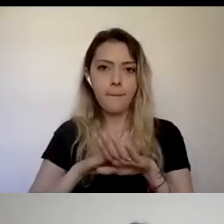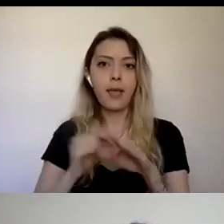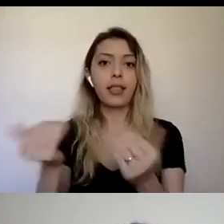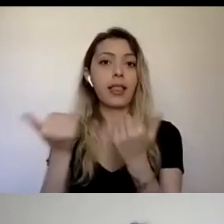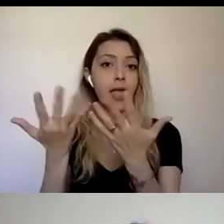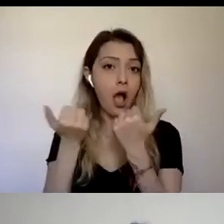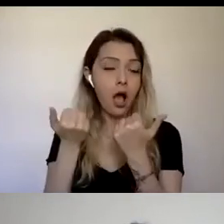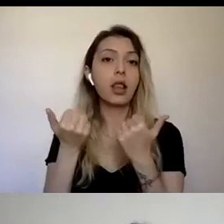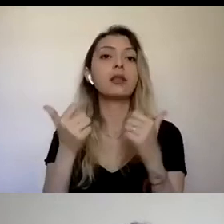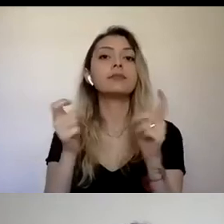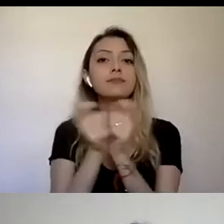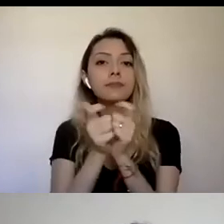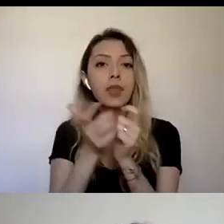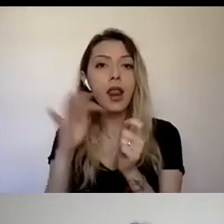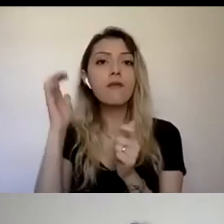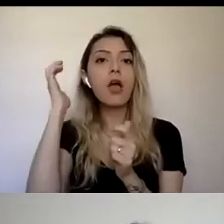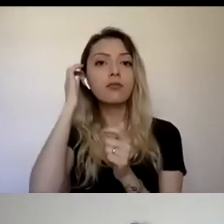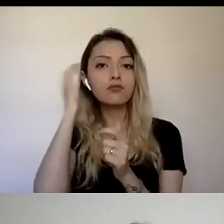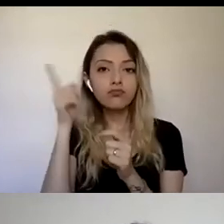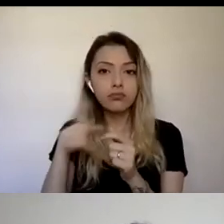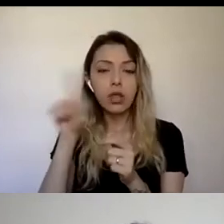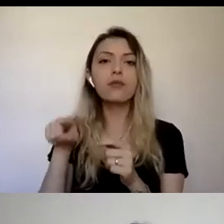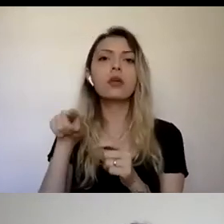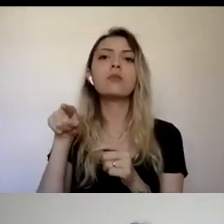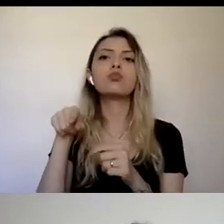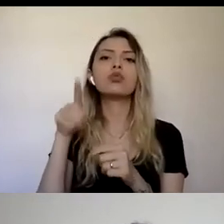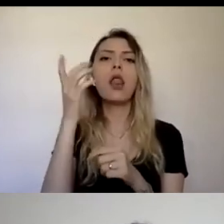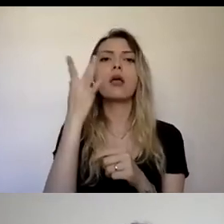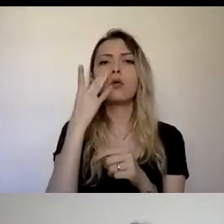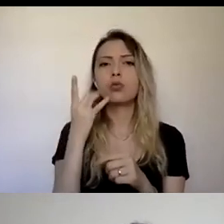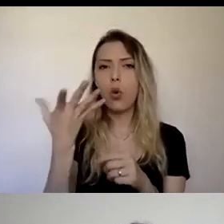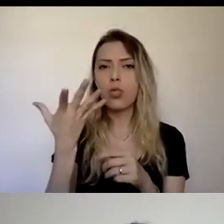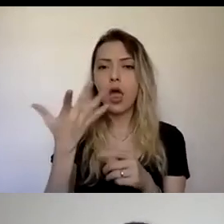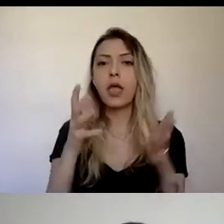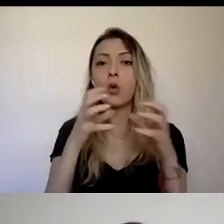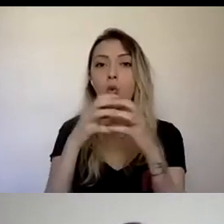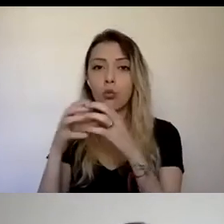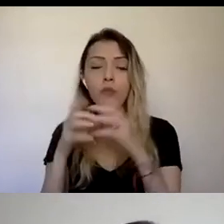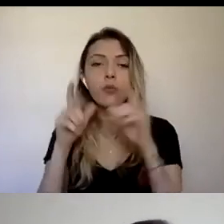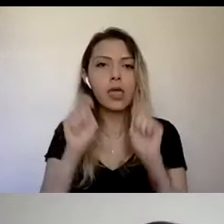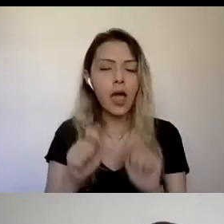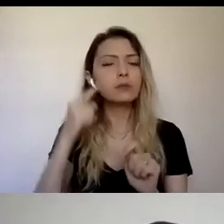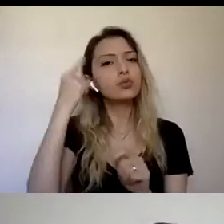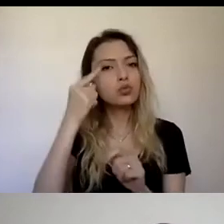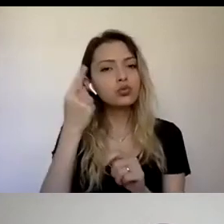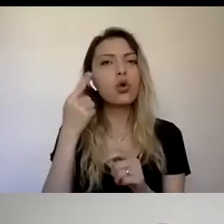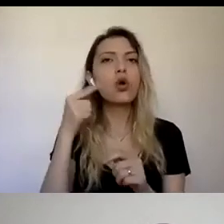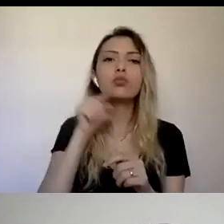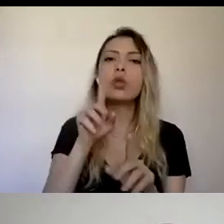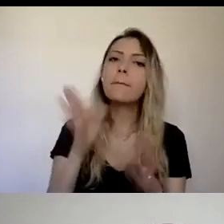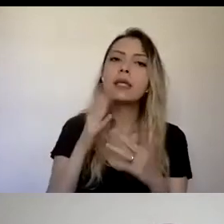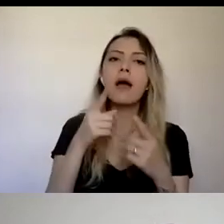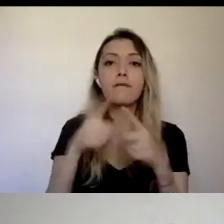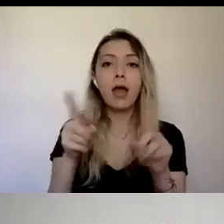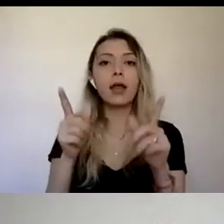alanında gösterge setleri oluşturduğunu varsayıp diğer STÖ'lerle paylaşılabilir mi? İzlemeyi o alanda